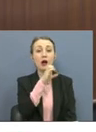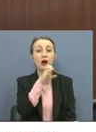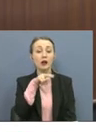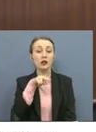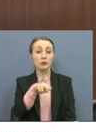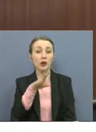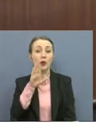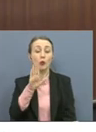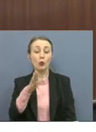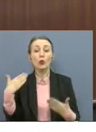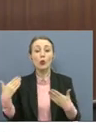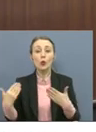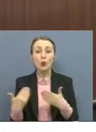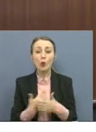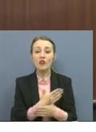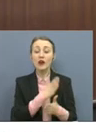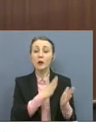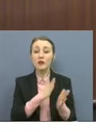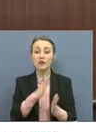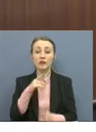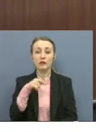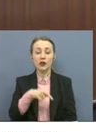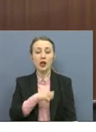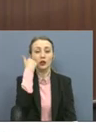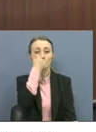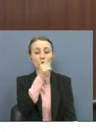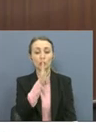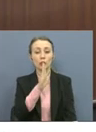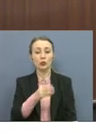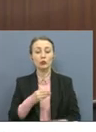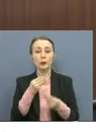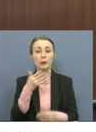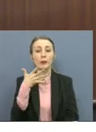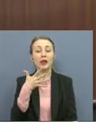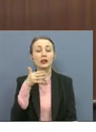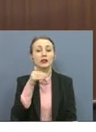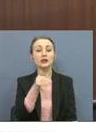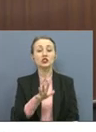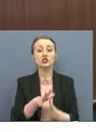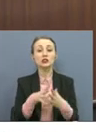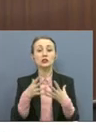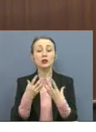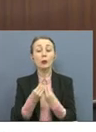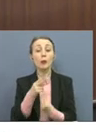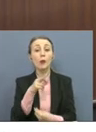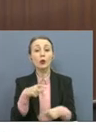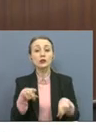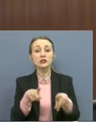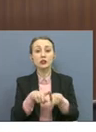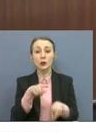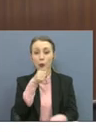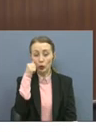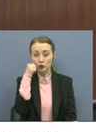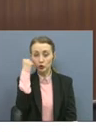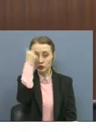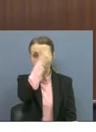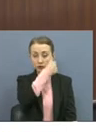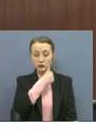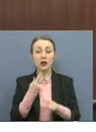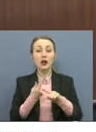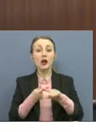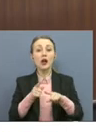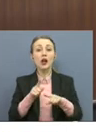ай сайын жиналыс өткізуде. Сондықтан Қанат Мұратұлы, Марат Несіқбалиұлы аудан басшыларымен байланыс орнатып, жобалардың жүйелі жүзеге